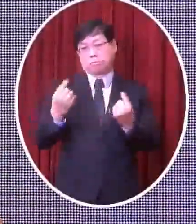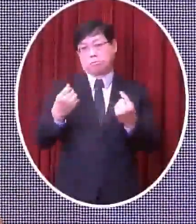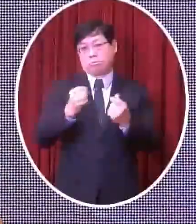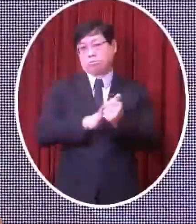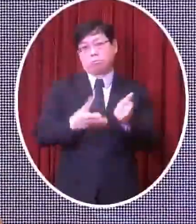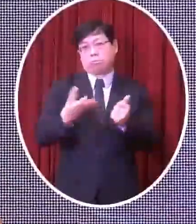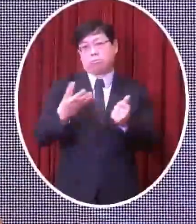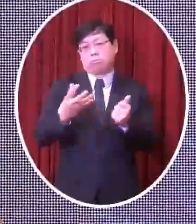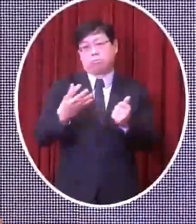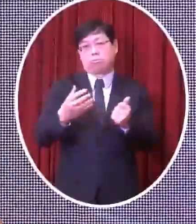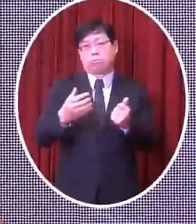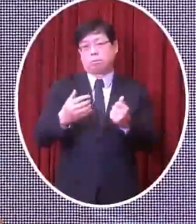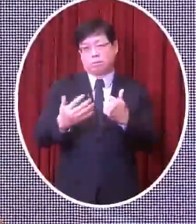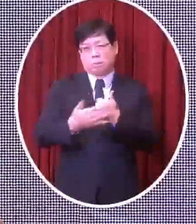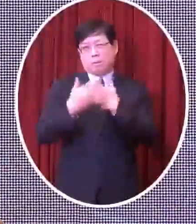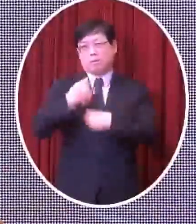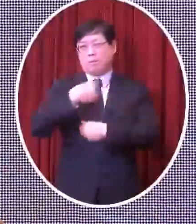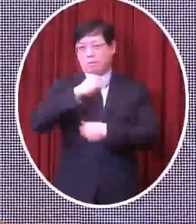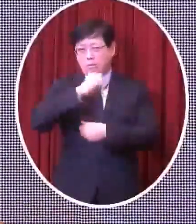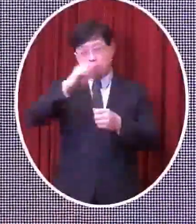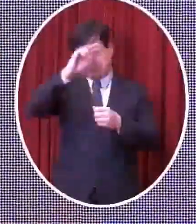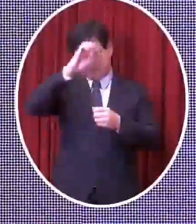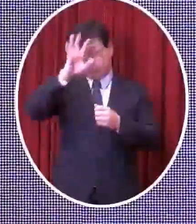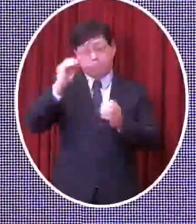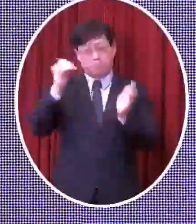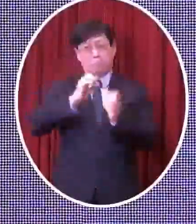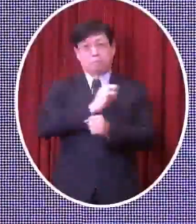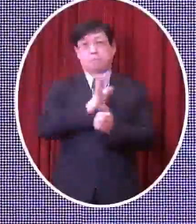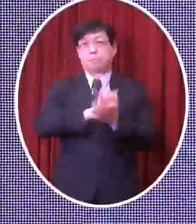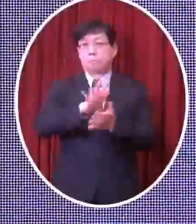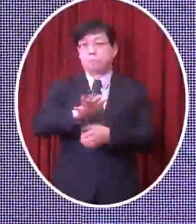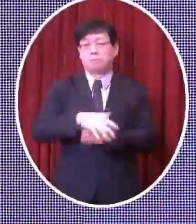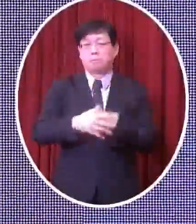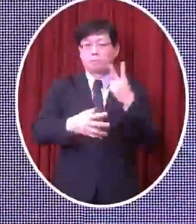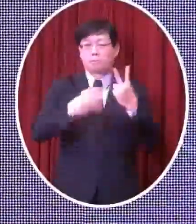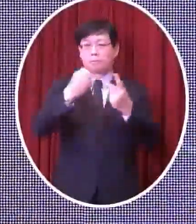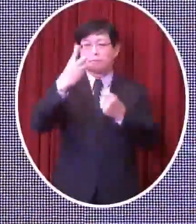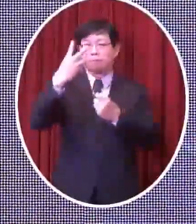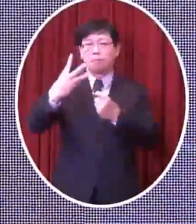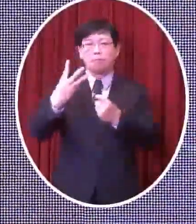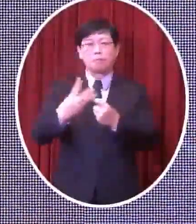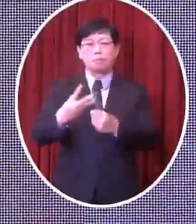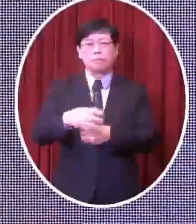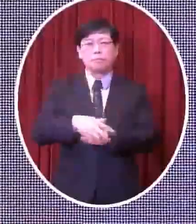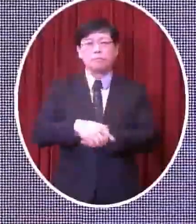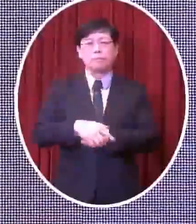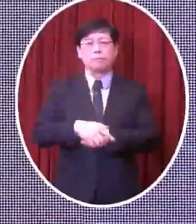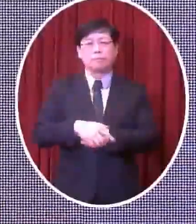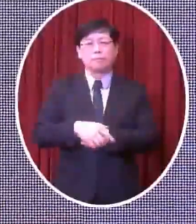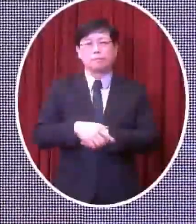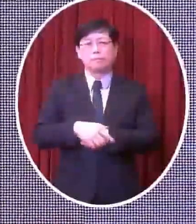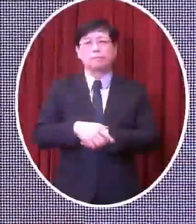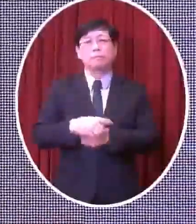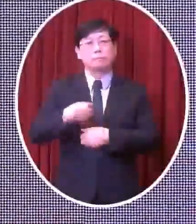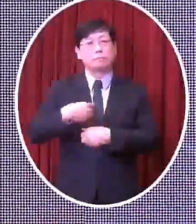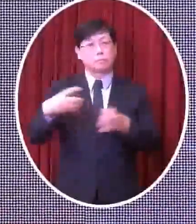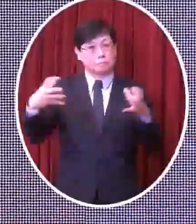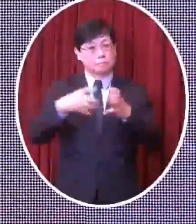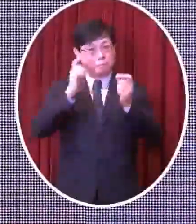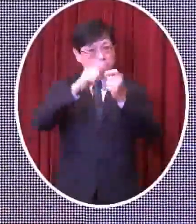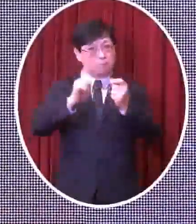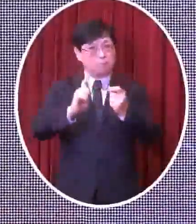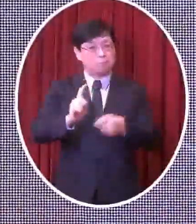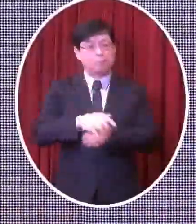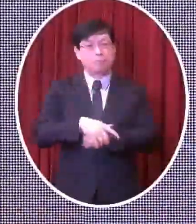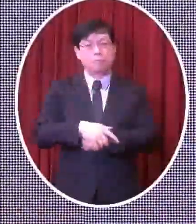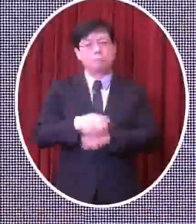系，也无助于区域的和平稳定。我们在2023年，那我们共同的课题是什么